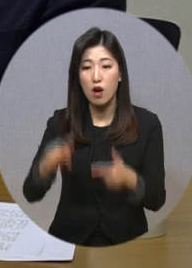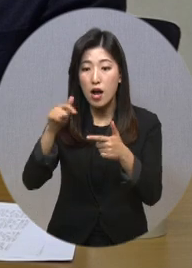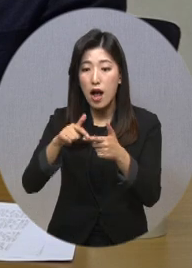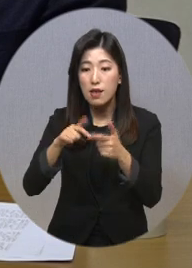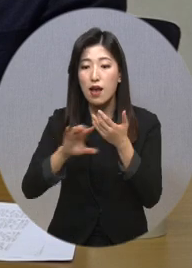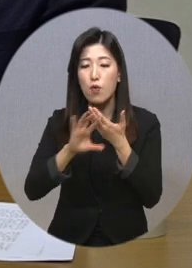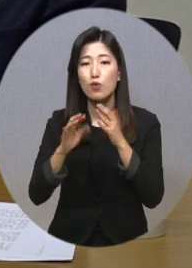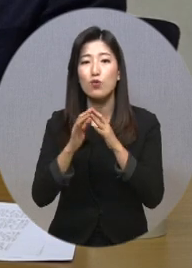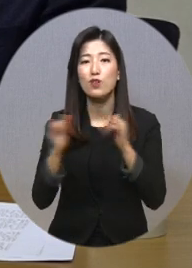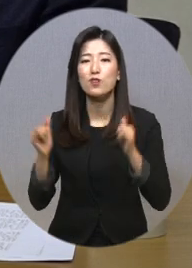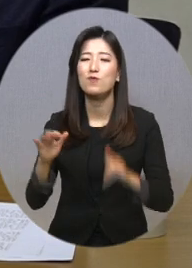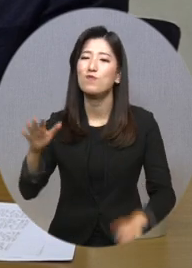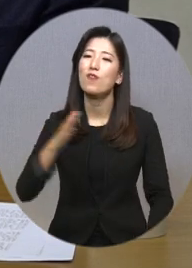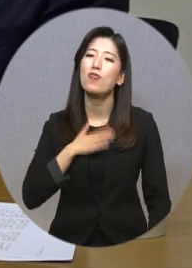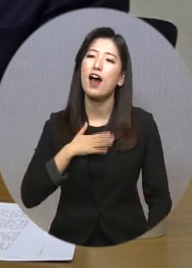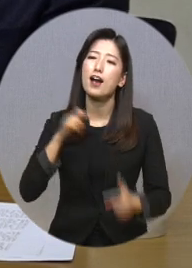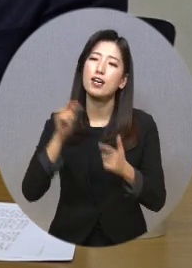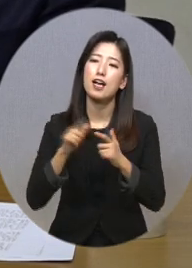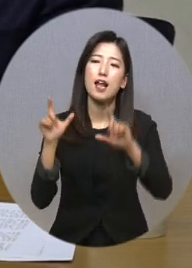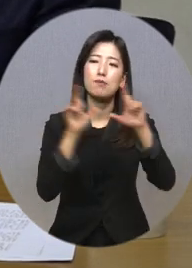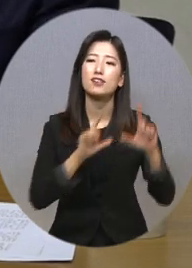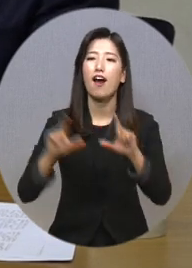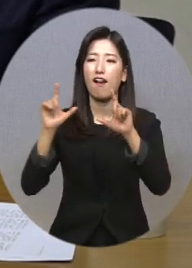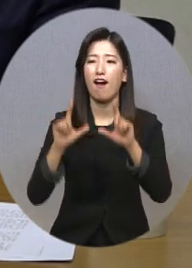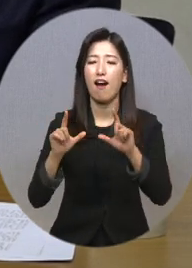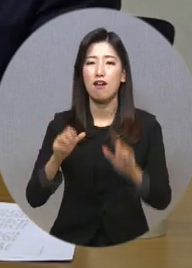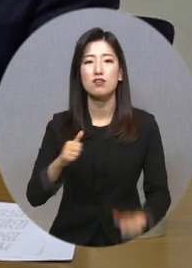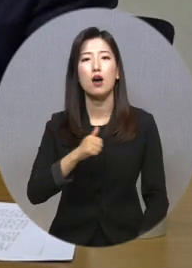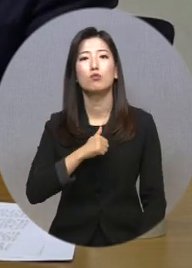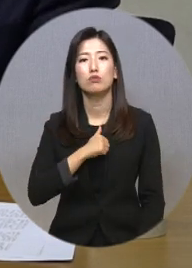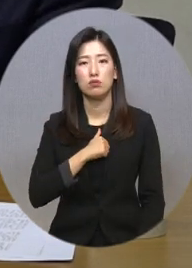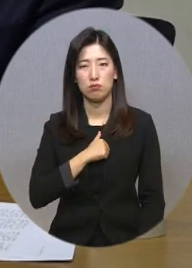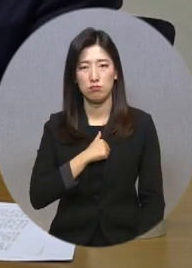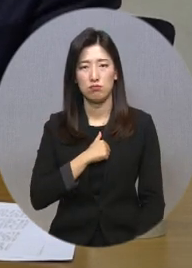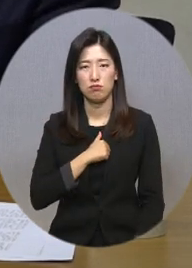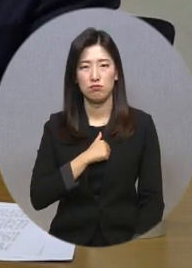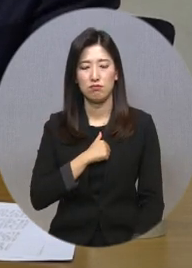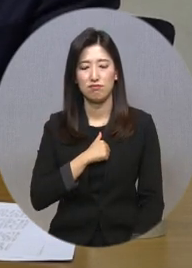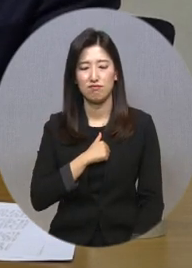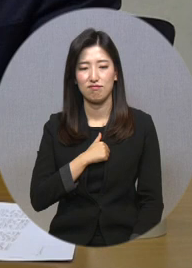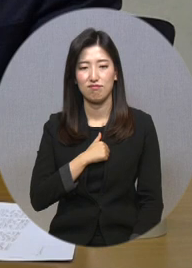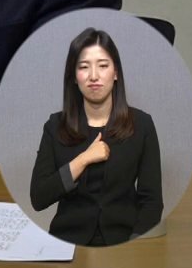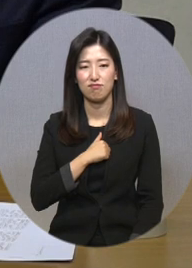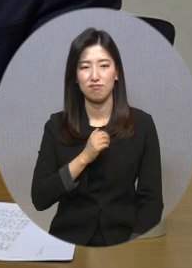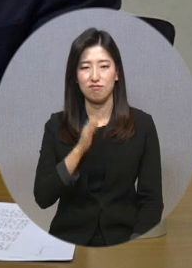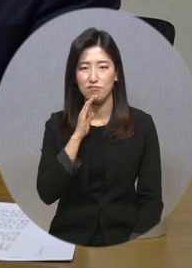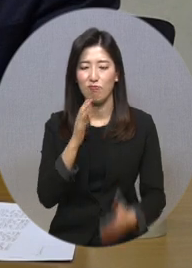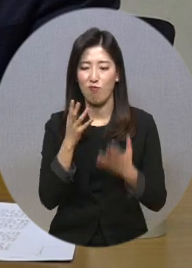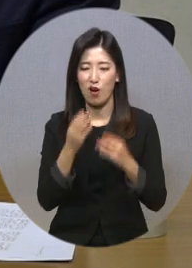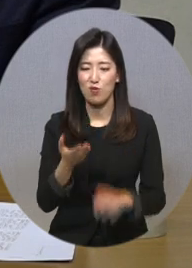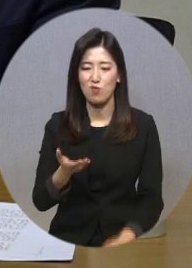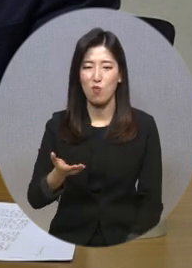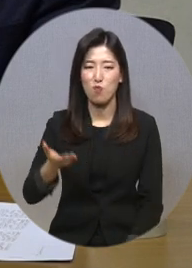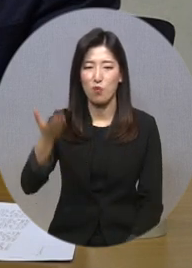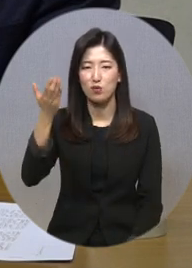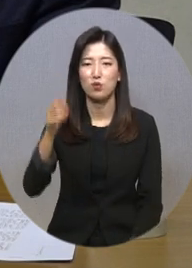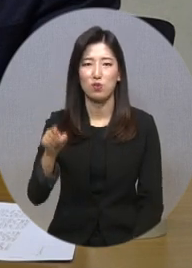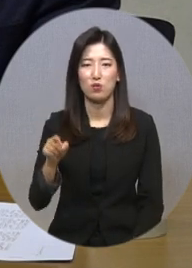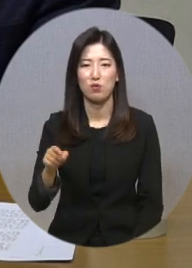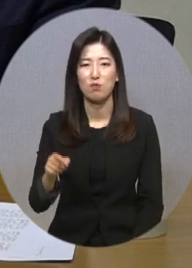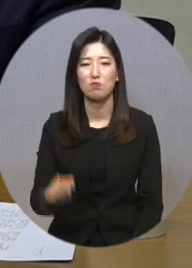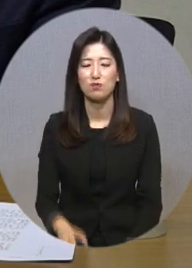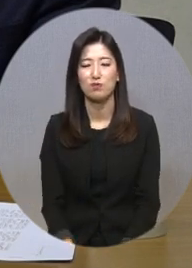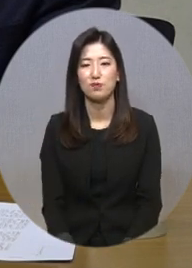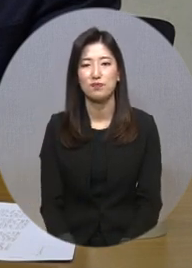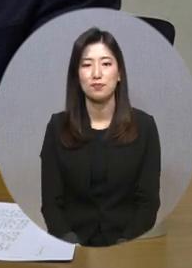외국인들은 나 강남 살아 하는 그 자긍심 또한 높아졌다고